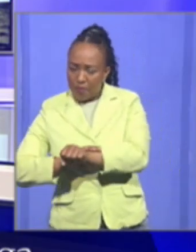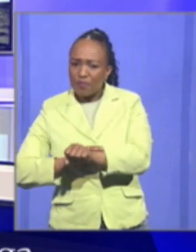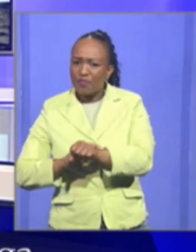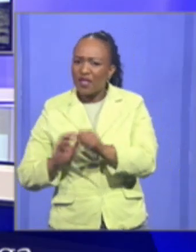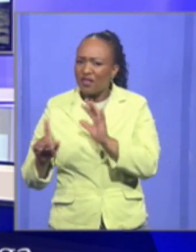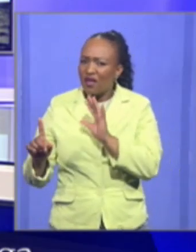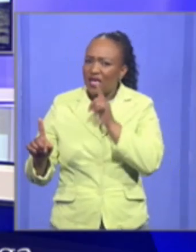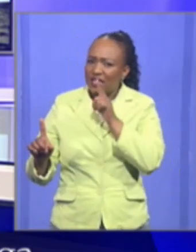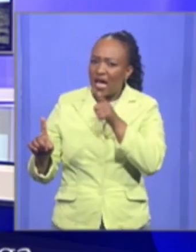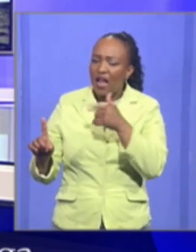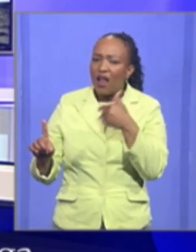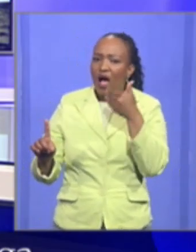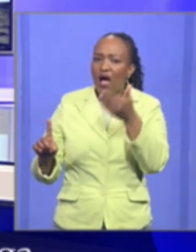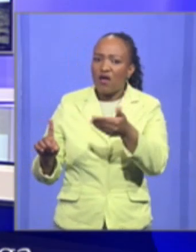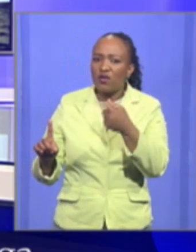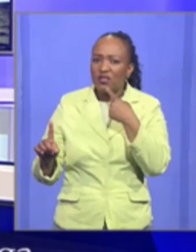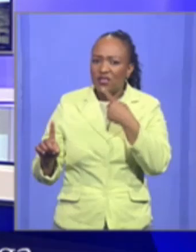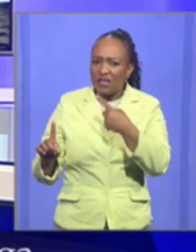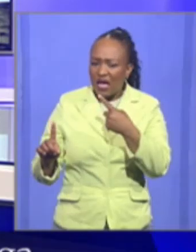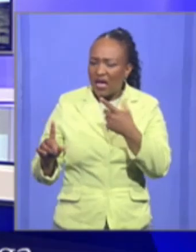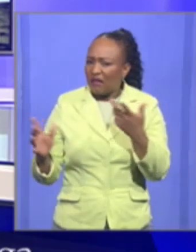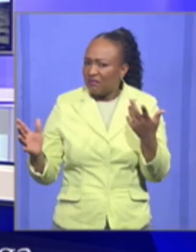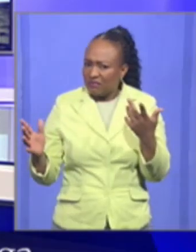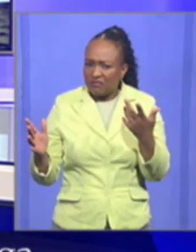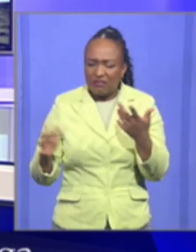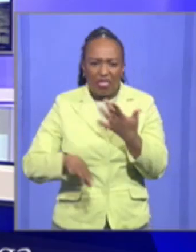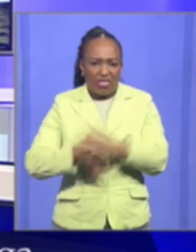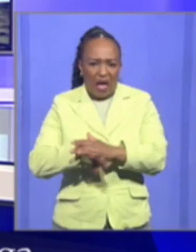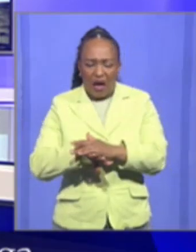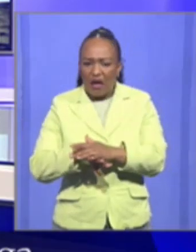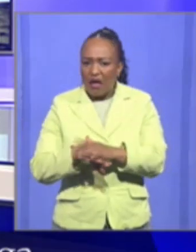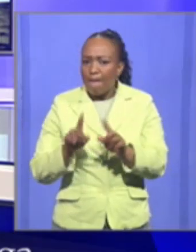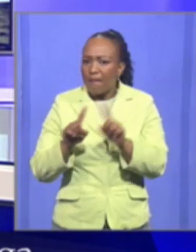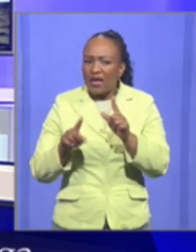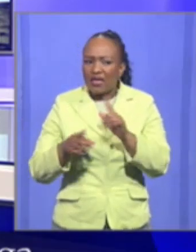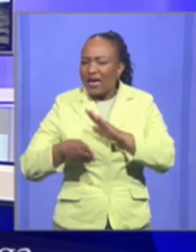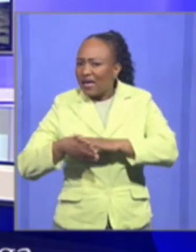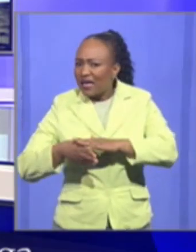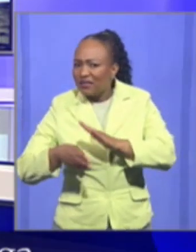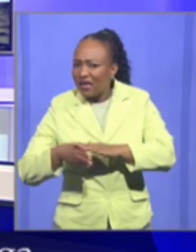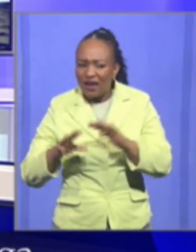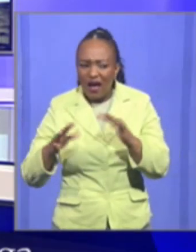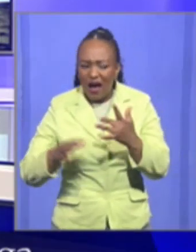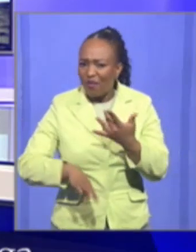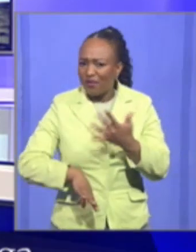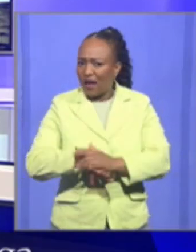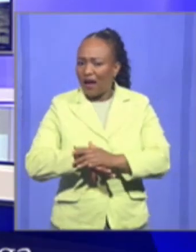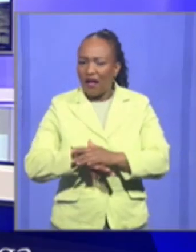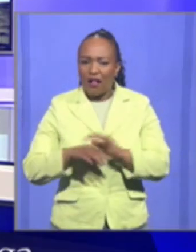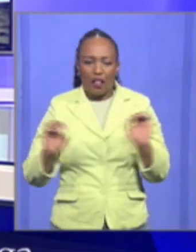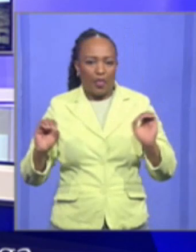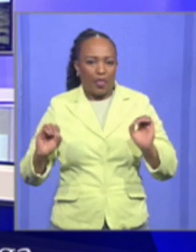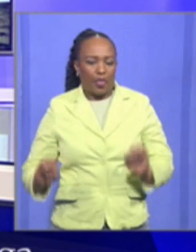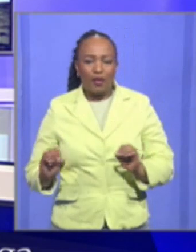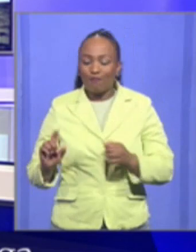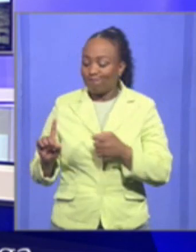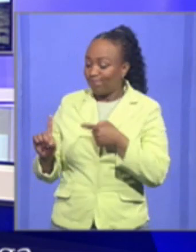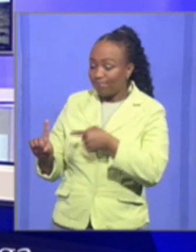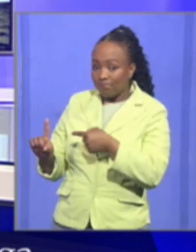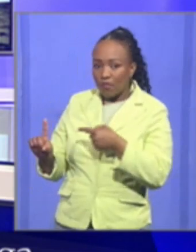wa gagwe o jilwe ke ntlo, gomme ga se ba fiwa mabaka ao a hlotšego lehu la morwedi wa gagwe. Mkhabela o